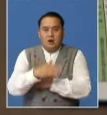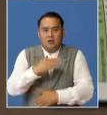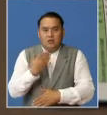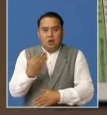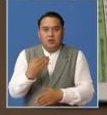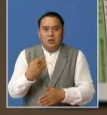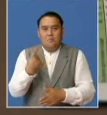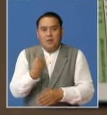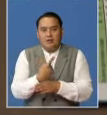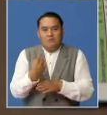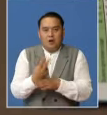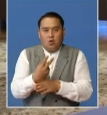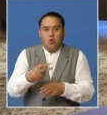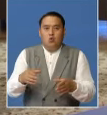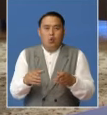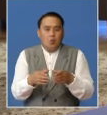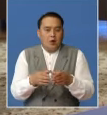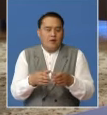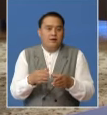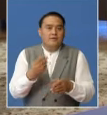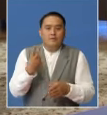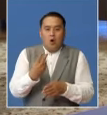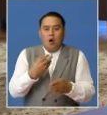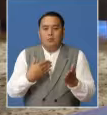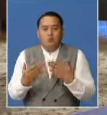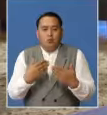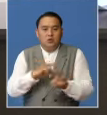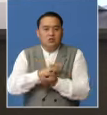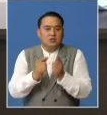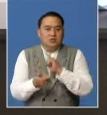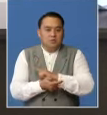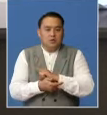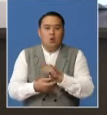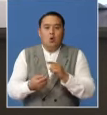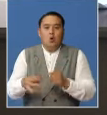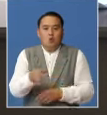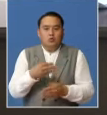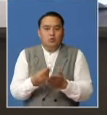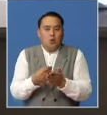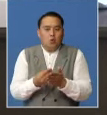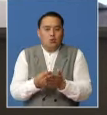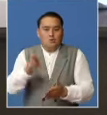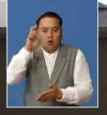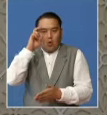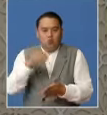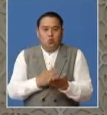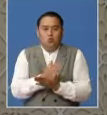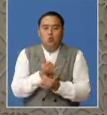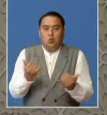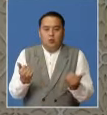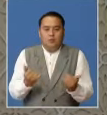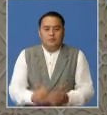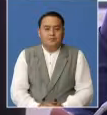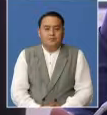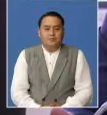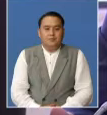них половина первой и второй группы. Также на повестке дня обсудили изменения областного бюджета и сферу государственных услуг.